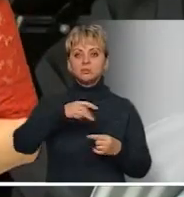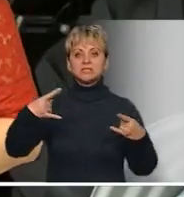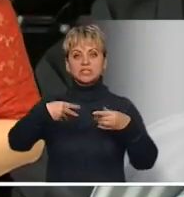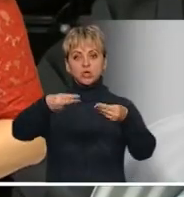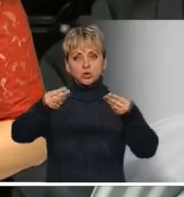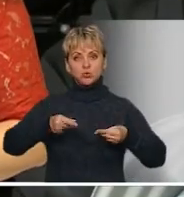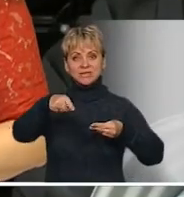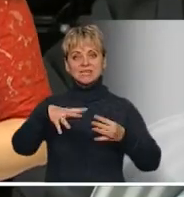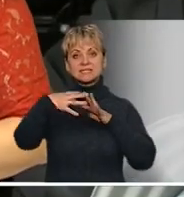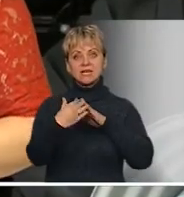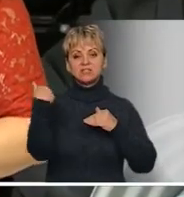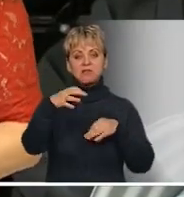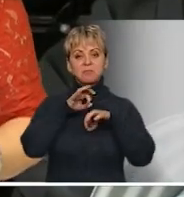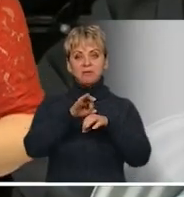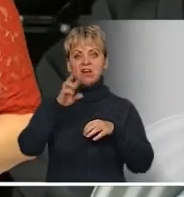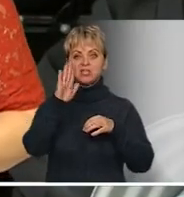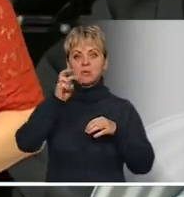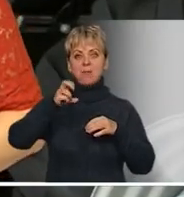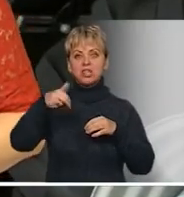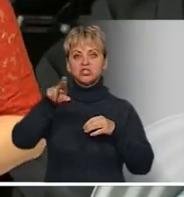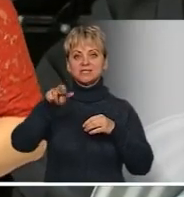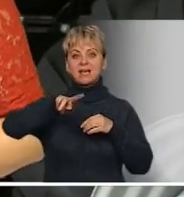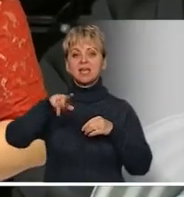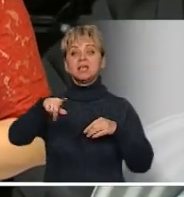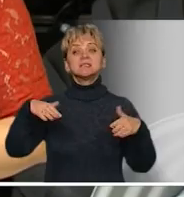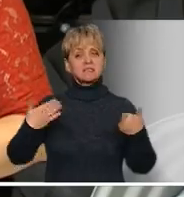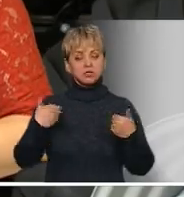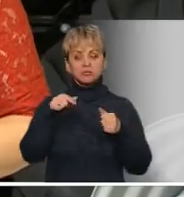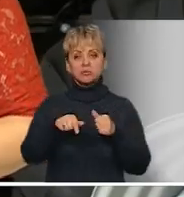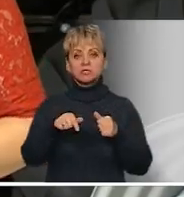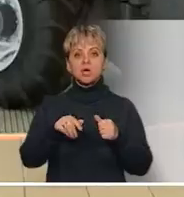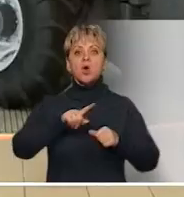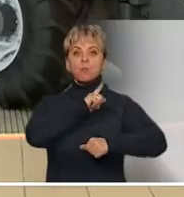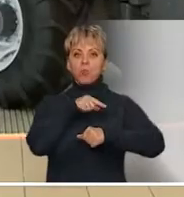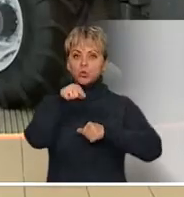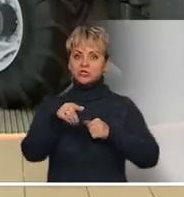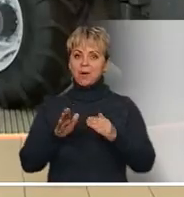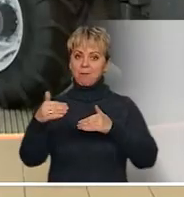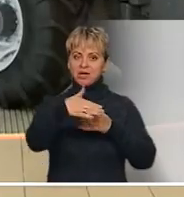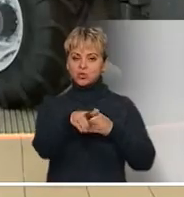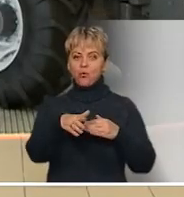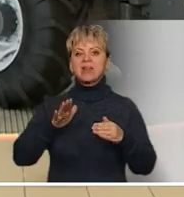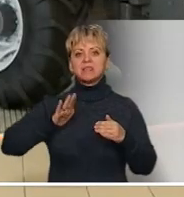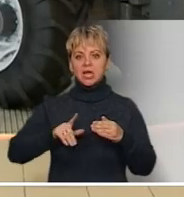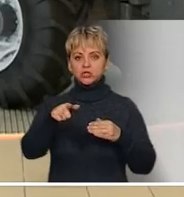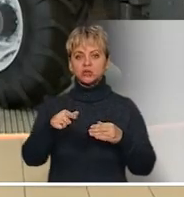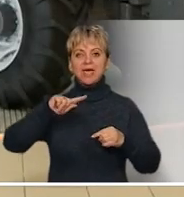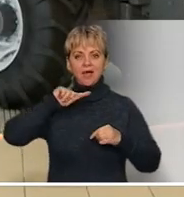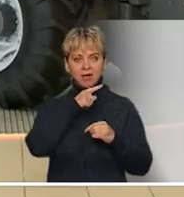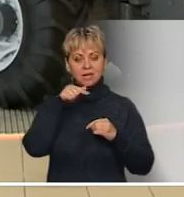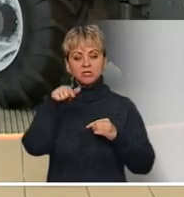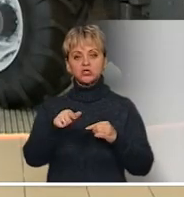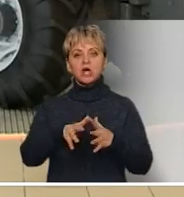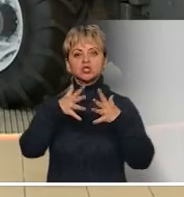В эфире областной тележурнал «Станица». С вами его ведущая Валентина Малощицкая. Здравствуйте. Мощная и маневренная, надежная